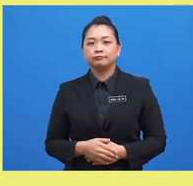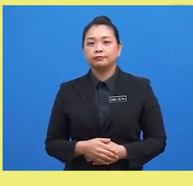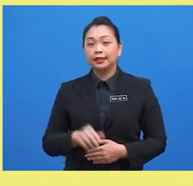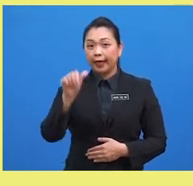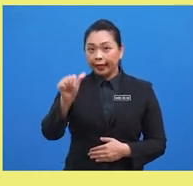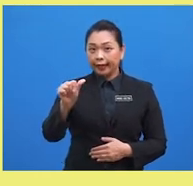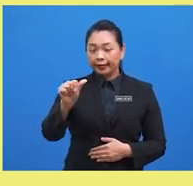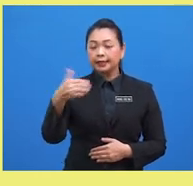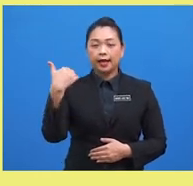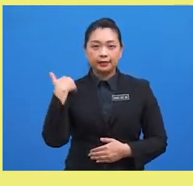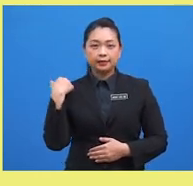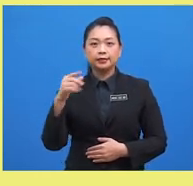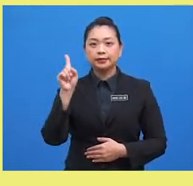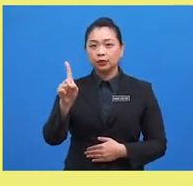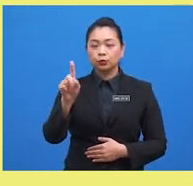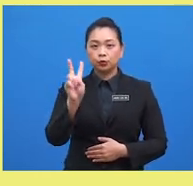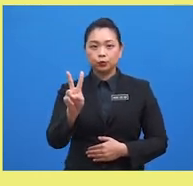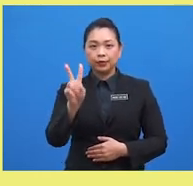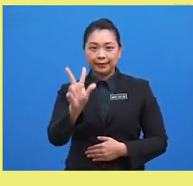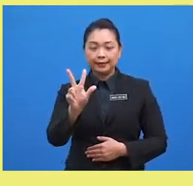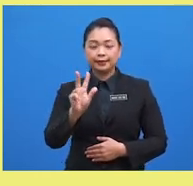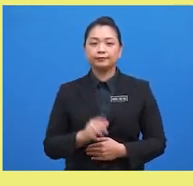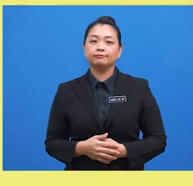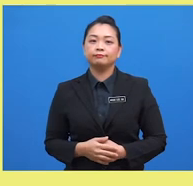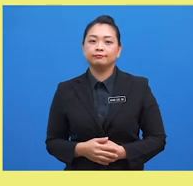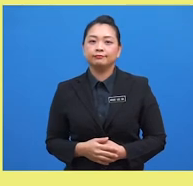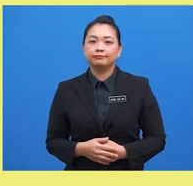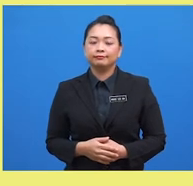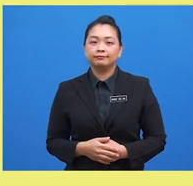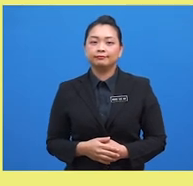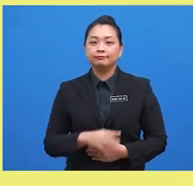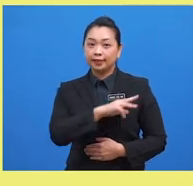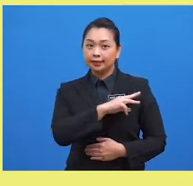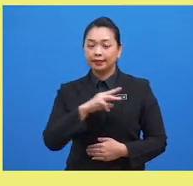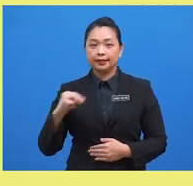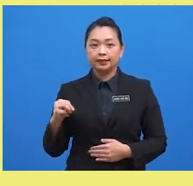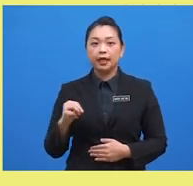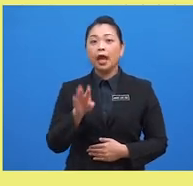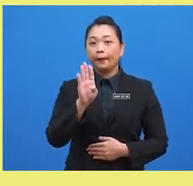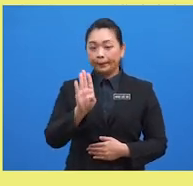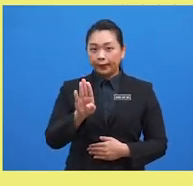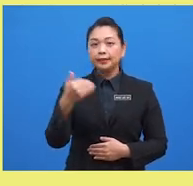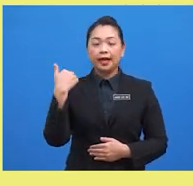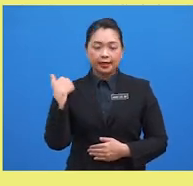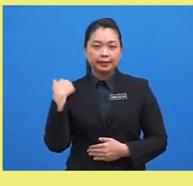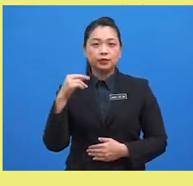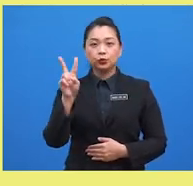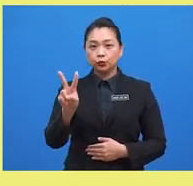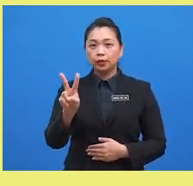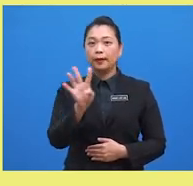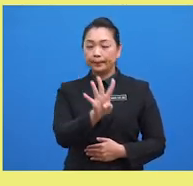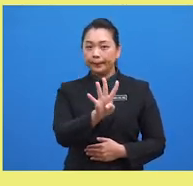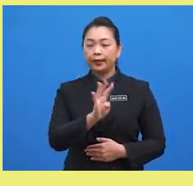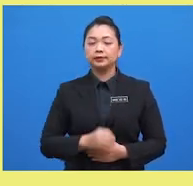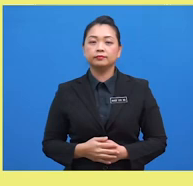A mengandungi unsur 1, 2, 3. Manakala set B mengandungi unsur